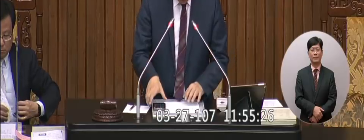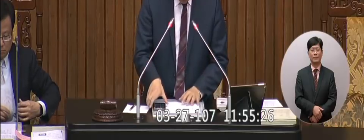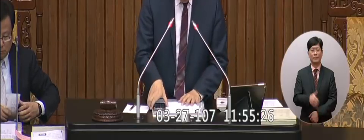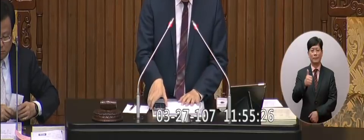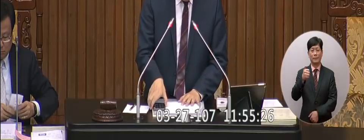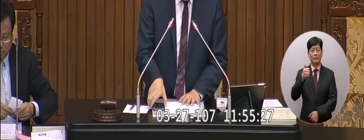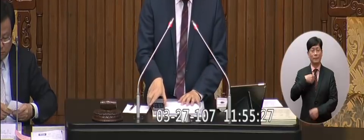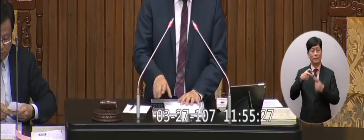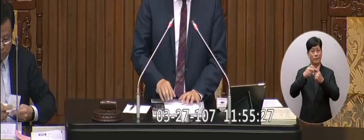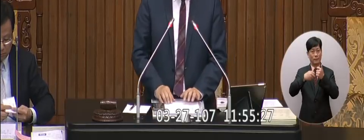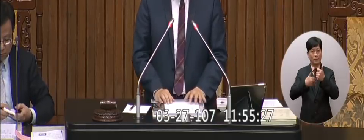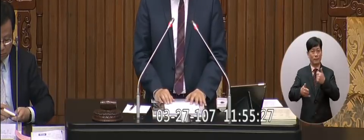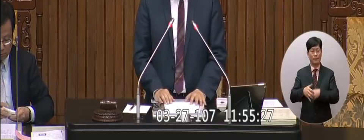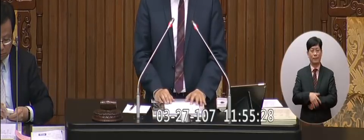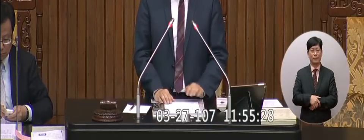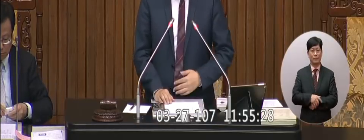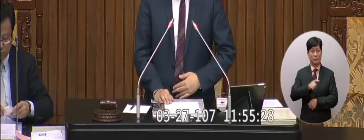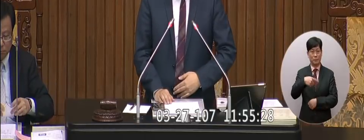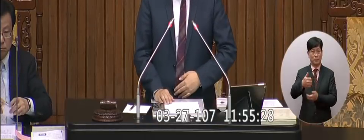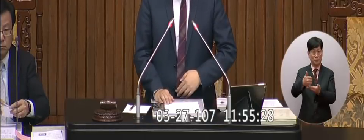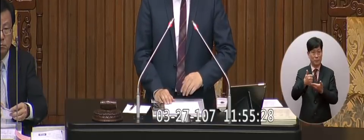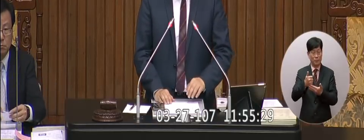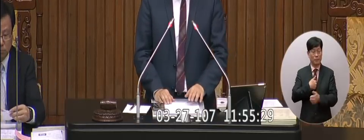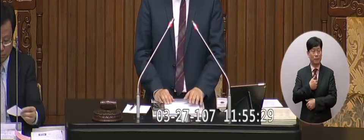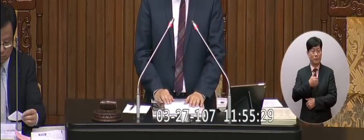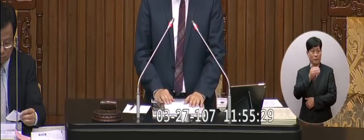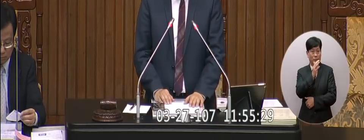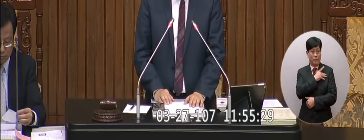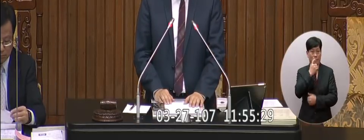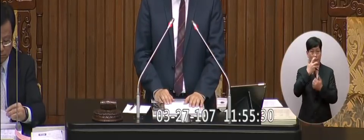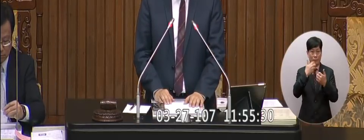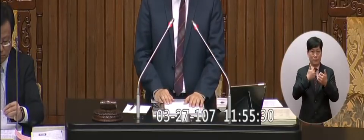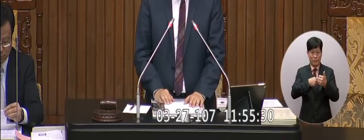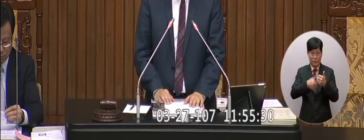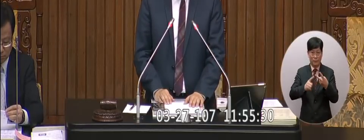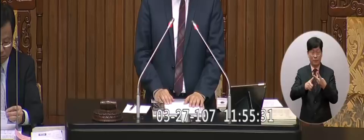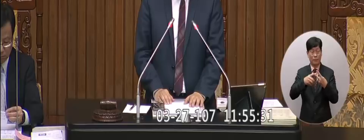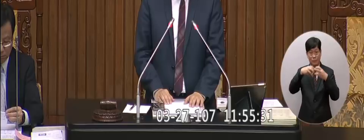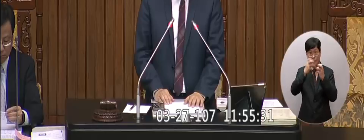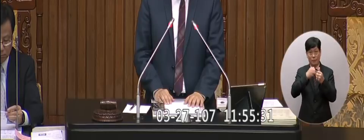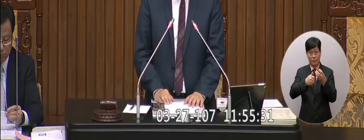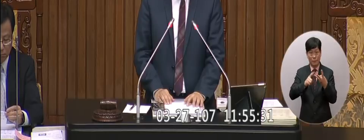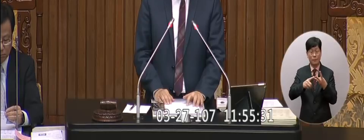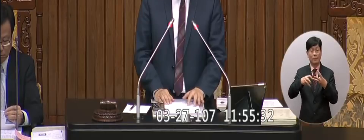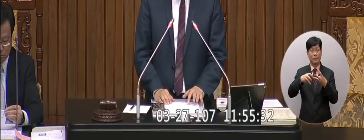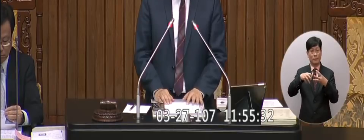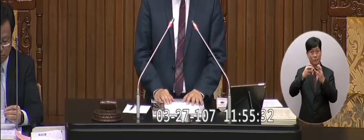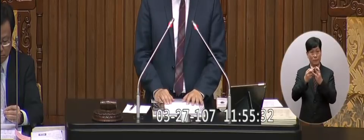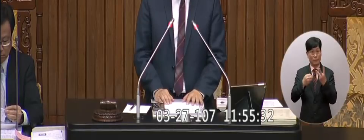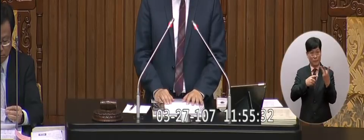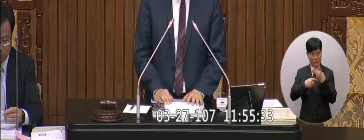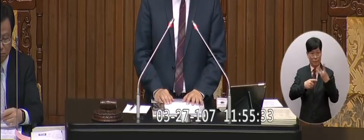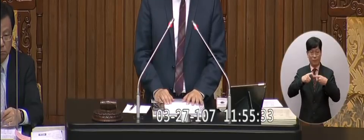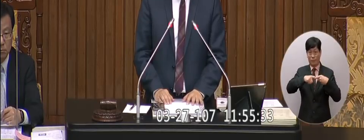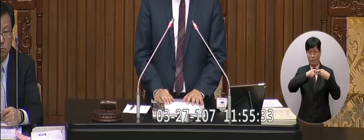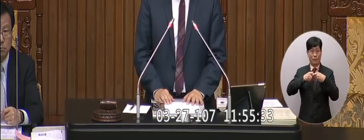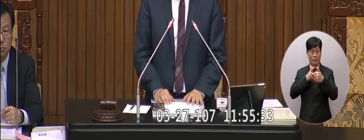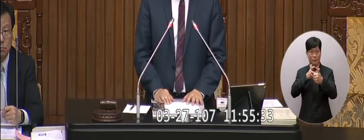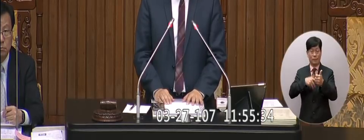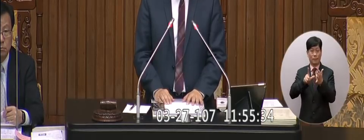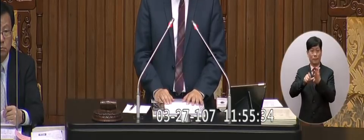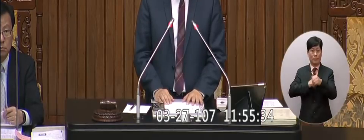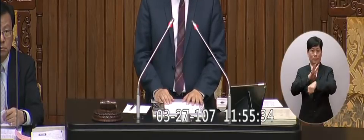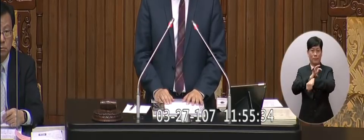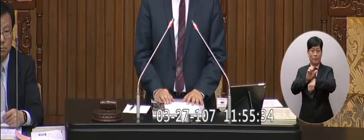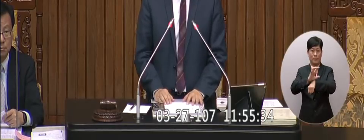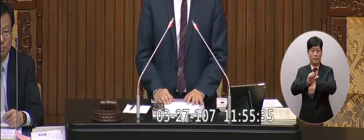谢谢李委员。接着请陈雪生委员、杨振武委员、杨耀委员联合质询，询答